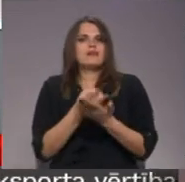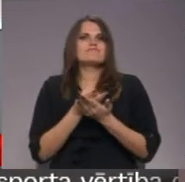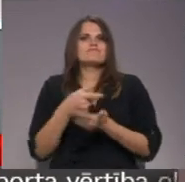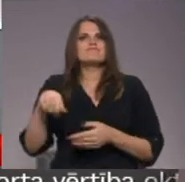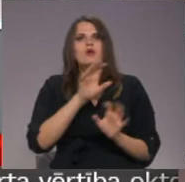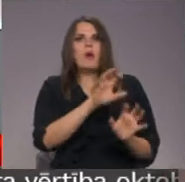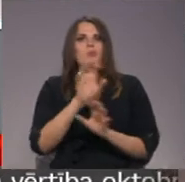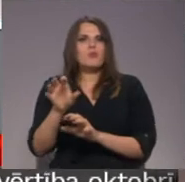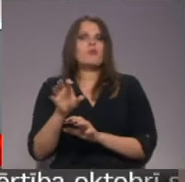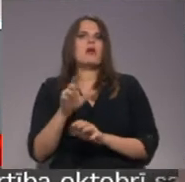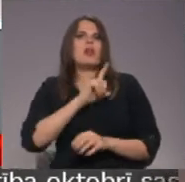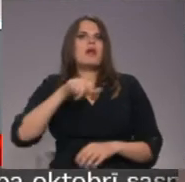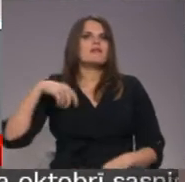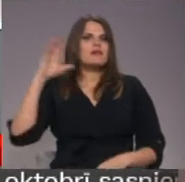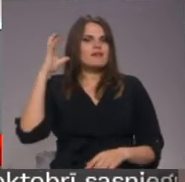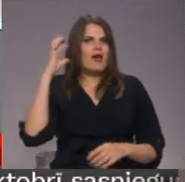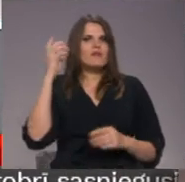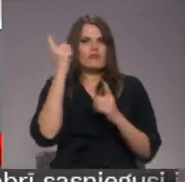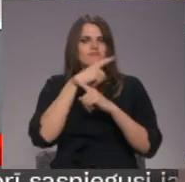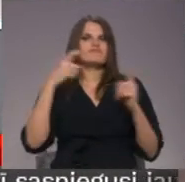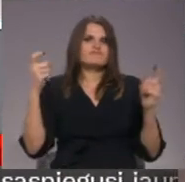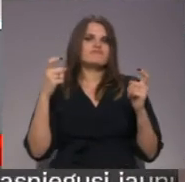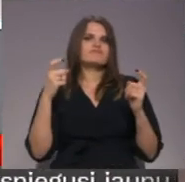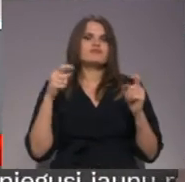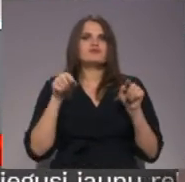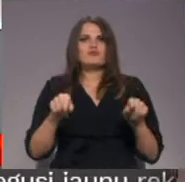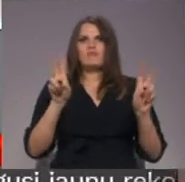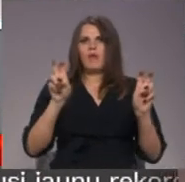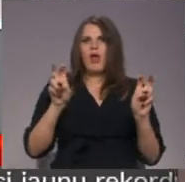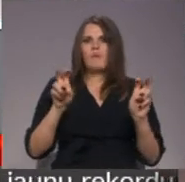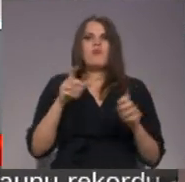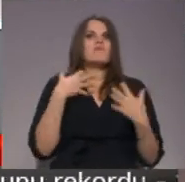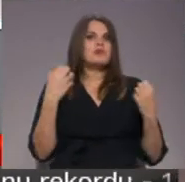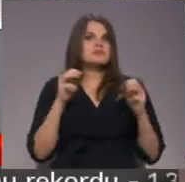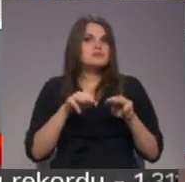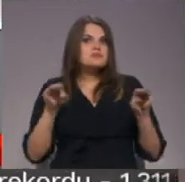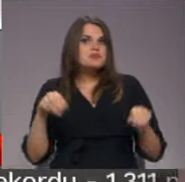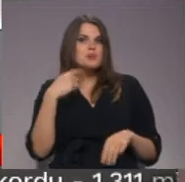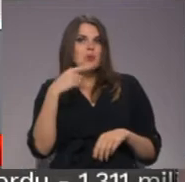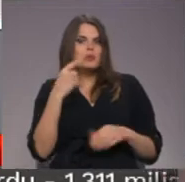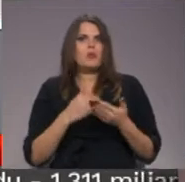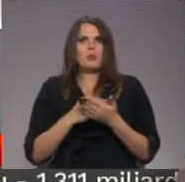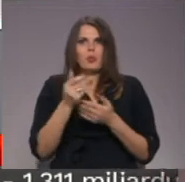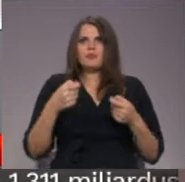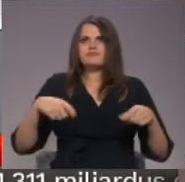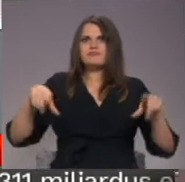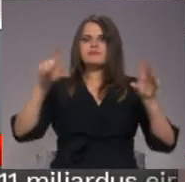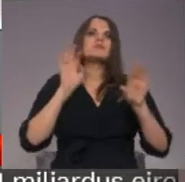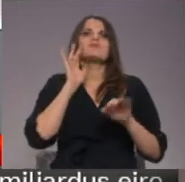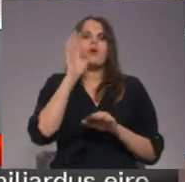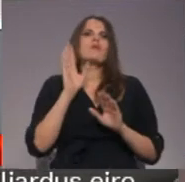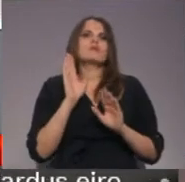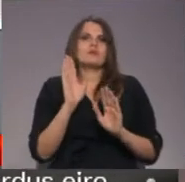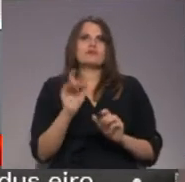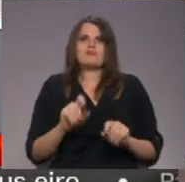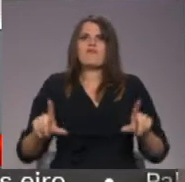rubrikā izmisuma zonā izgaismoja problēmu šajā jomā. Veselības ministrijā atzīst, ka pieaug un nākotnē ievērojami